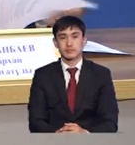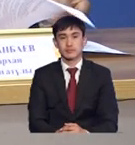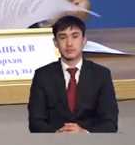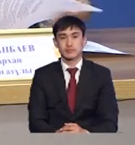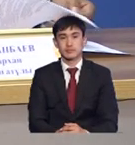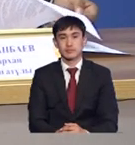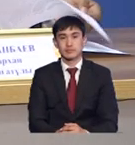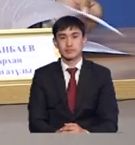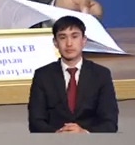телеканал житсу